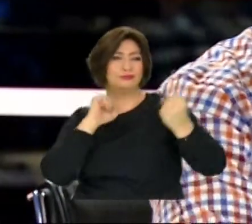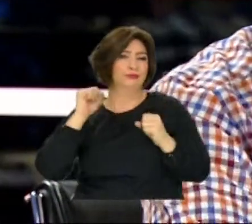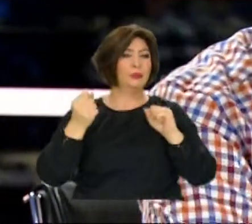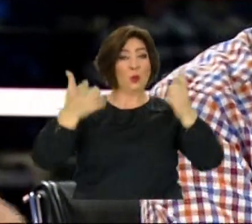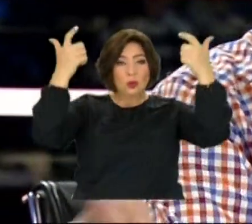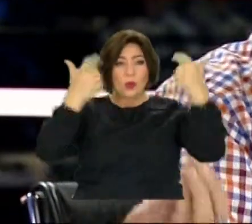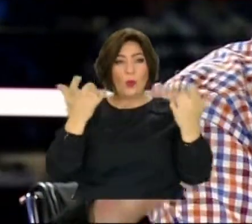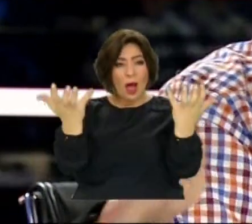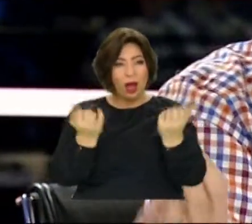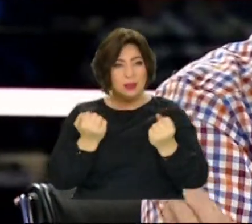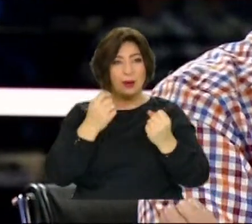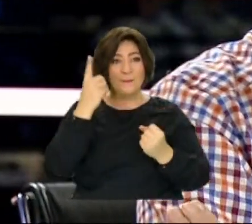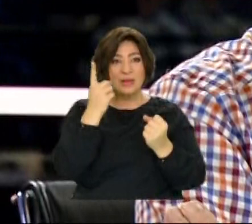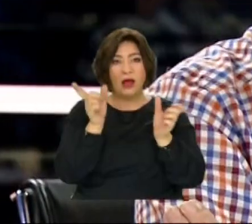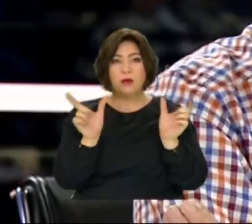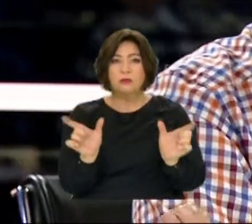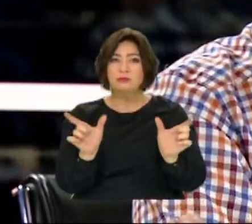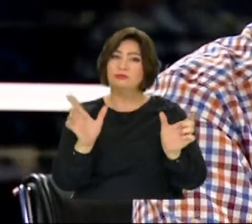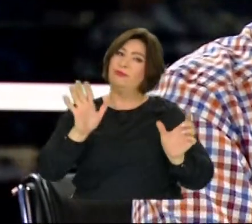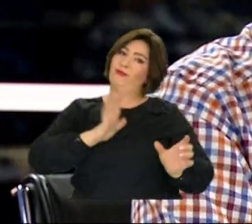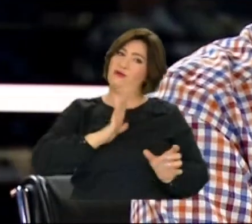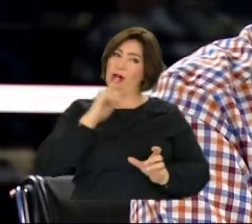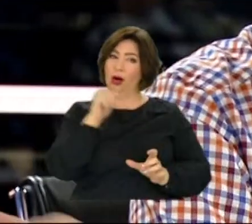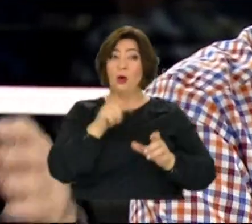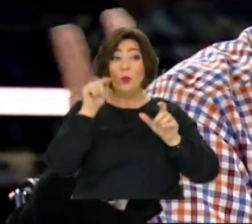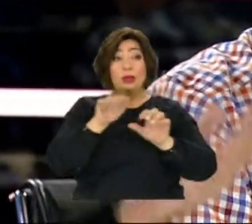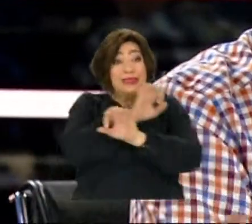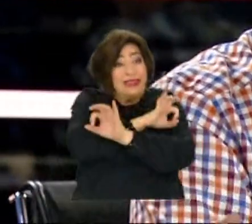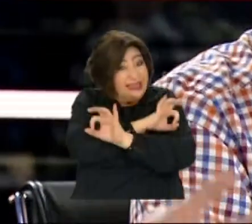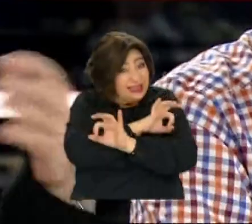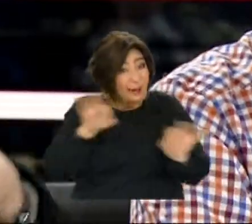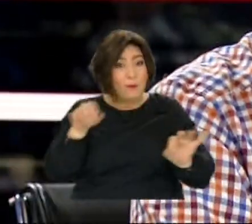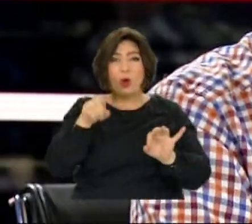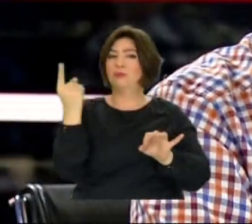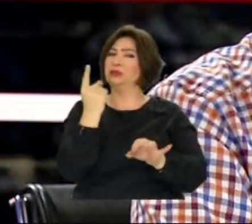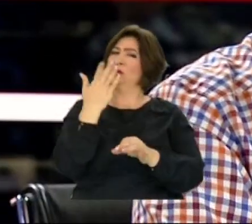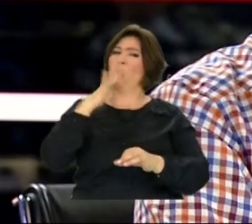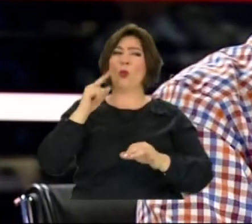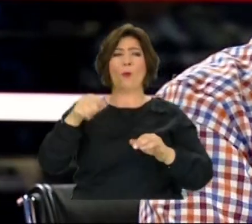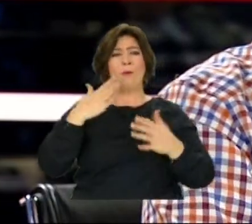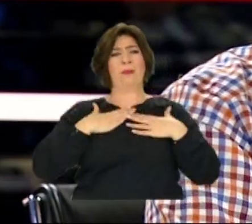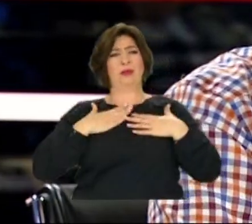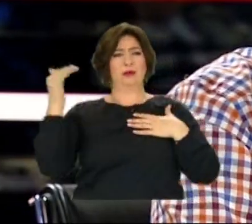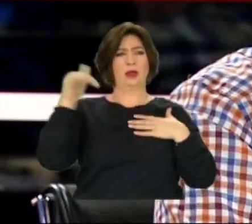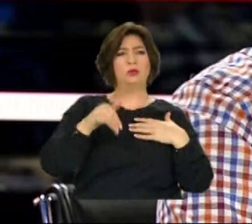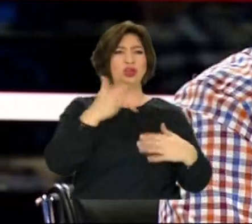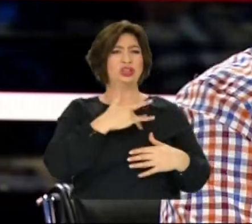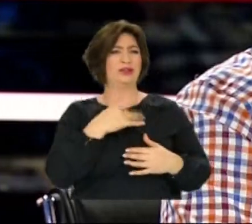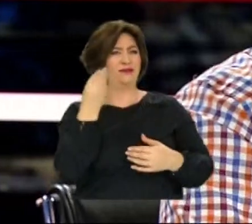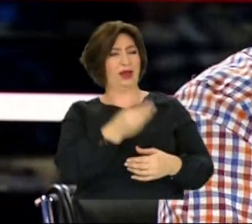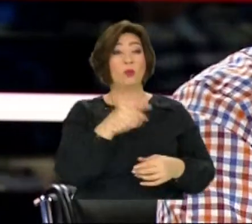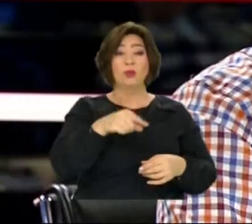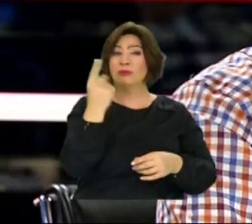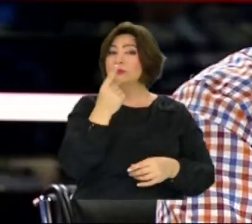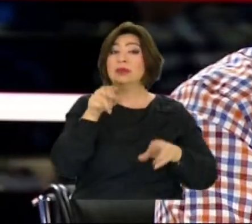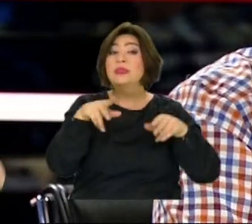yüklendiği bir mahiyet var. Yani bunu tamamen de öyle bir şey yok. Hani bu beden geldi, buna sadece canlılık verdi. Bundan